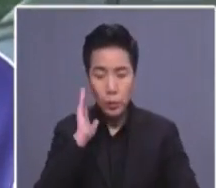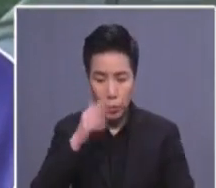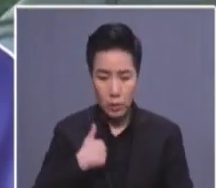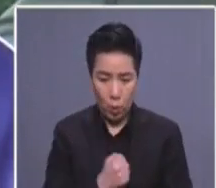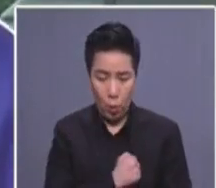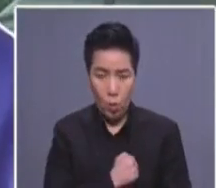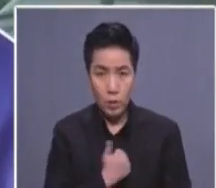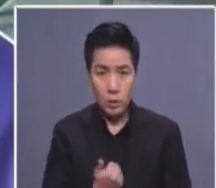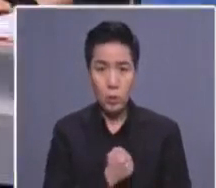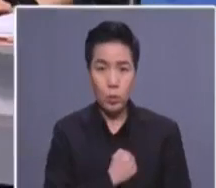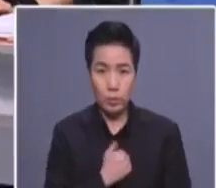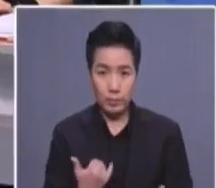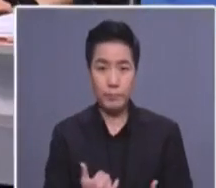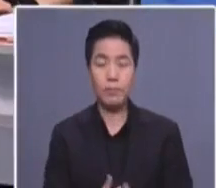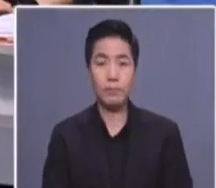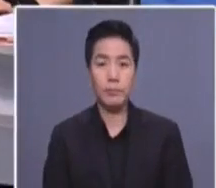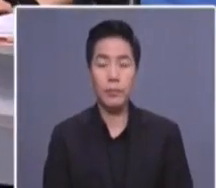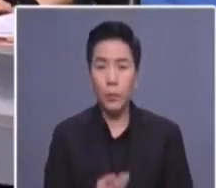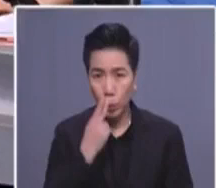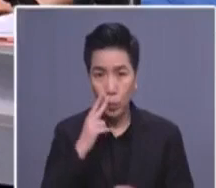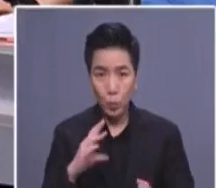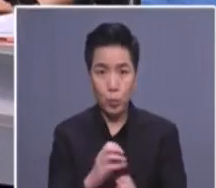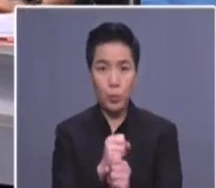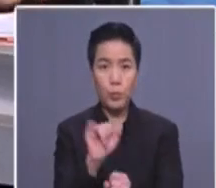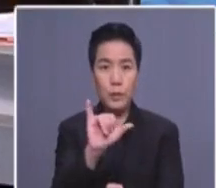องอดทนก่อนครับช่วงนี้ครับผม อย่าเพิ่งด่วนส